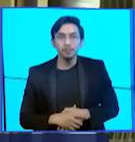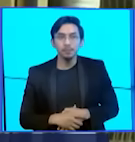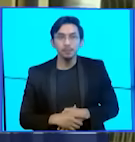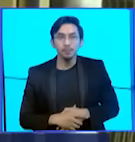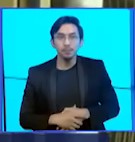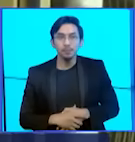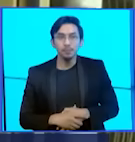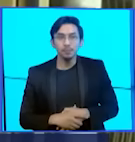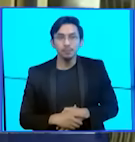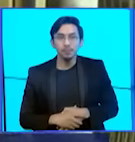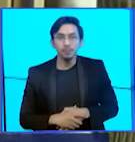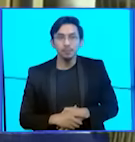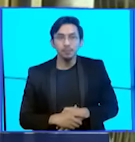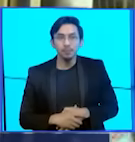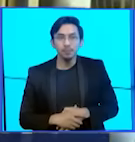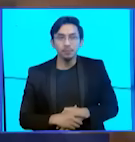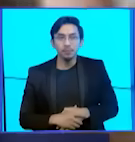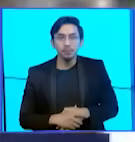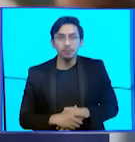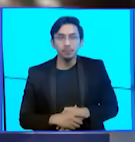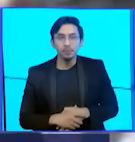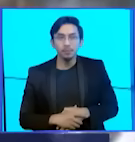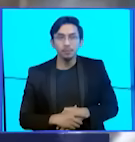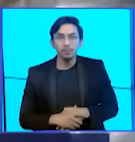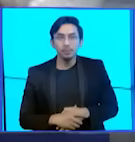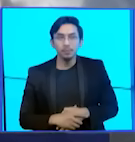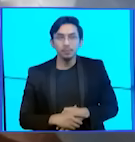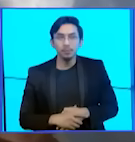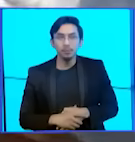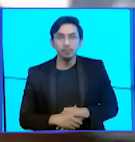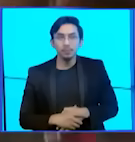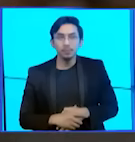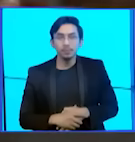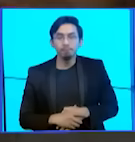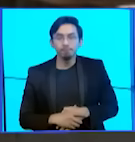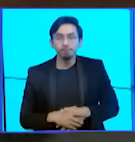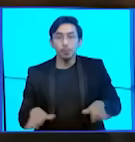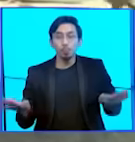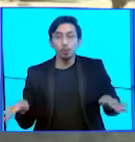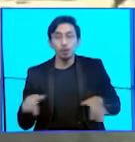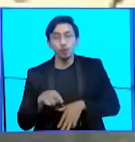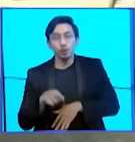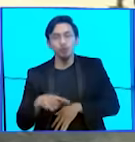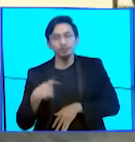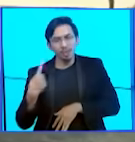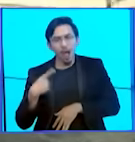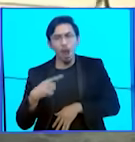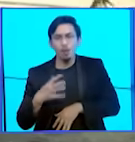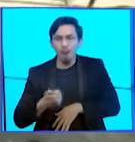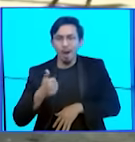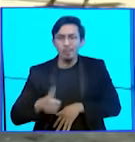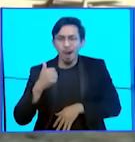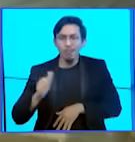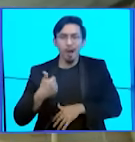Jadi biar majunya kolong bebasan ya harus ada orang yang boomingkan.